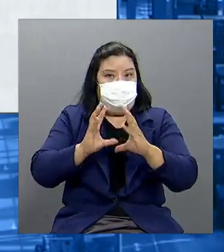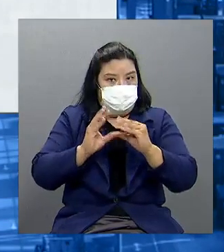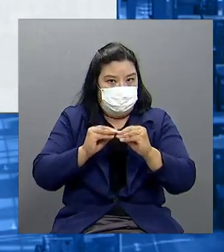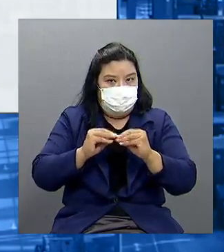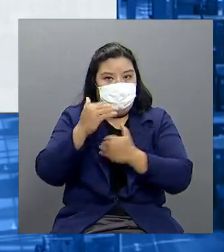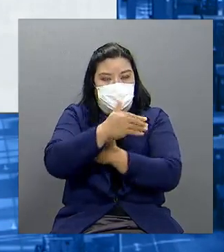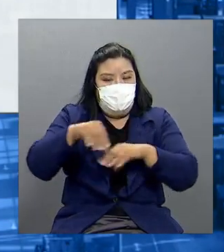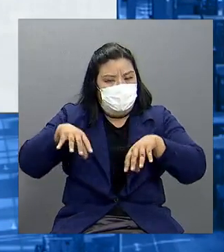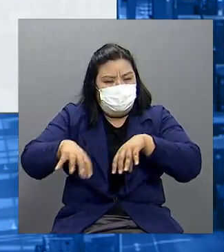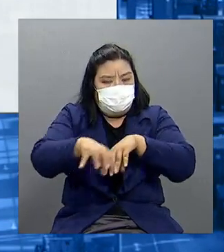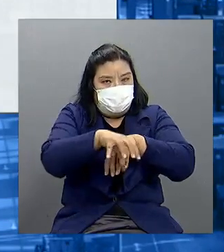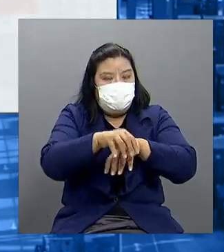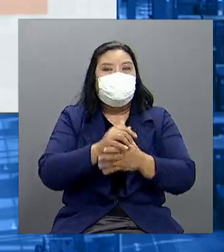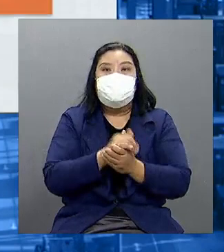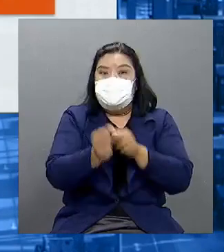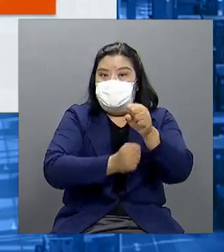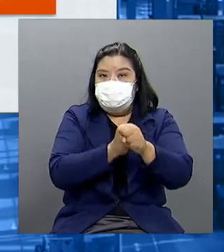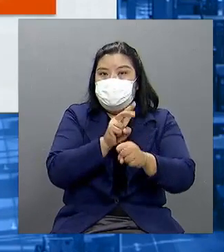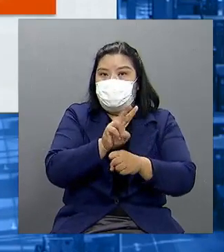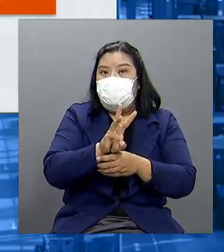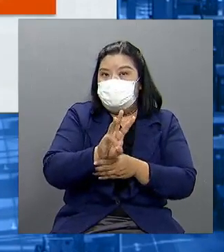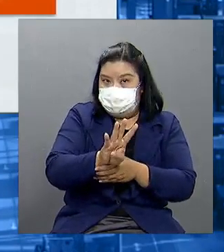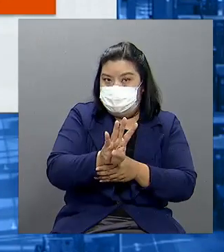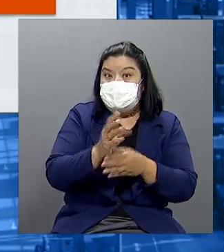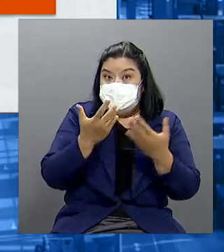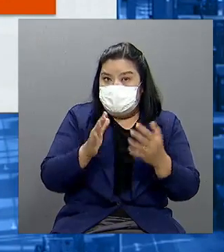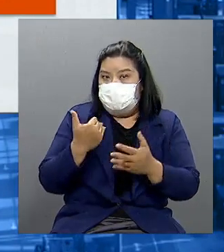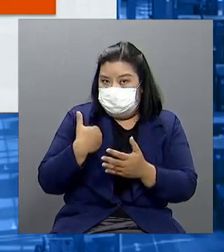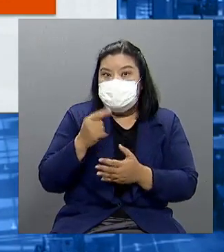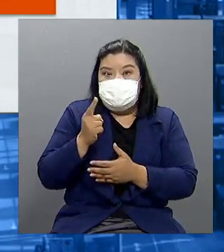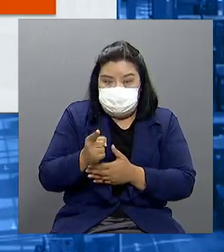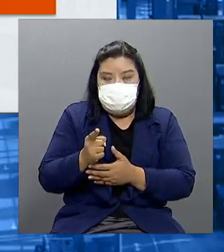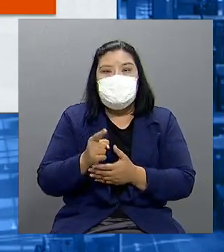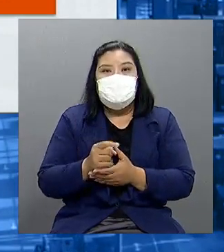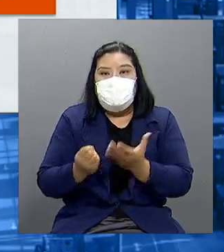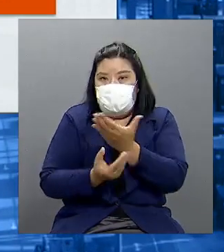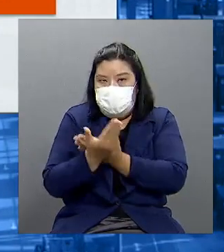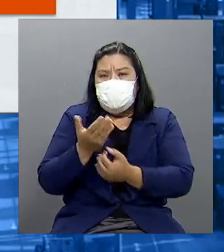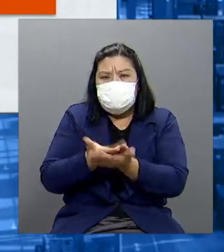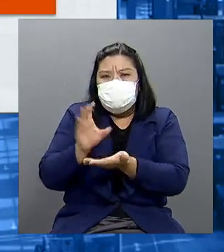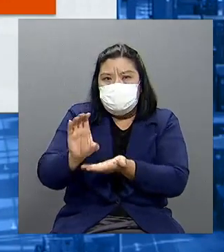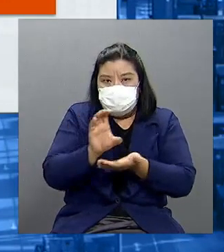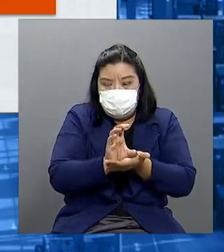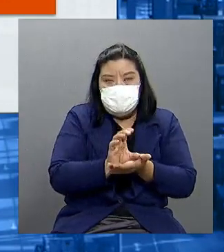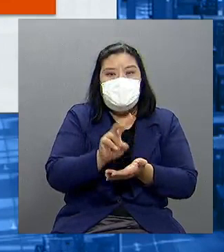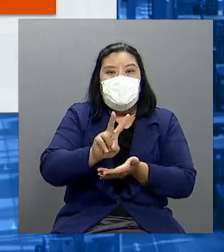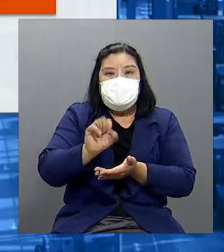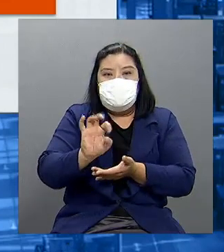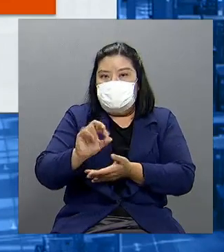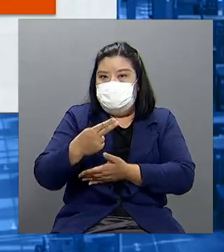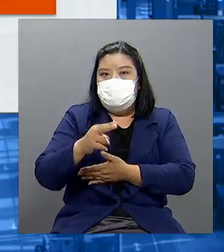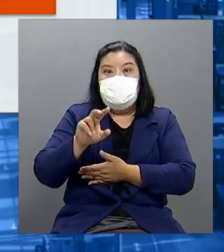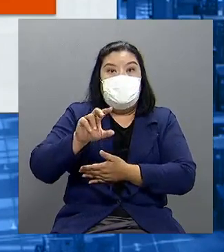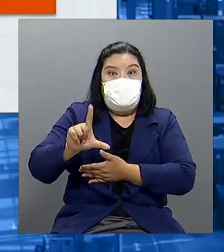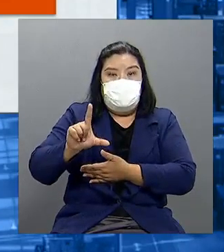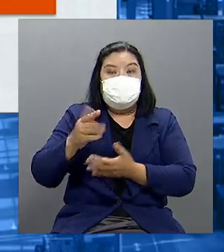ปี2564นะคะพบว่ามีมูลค่าการขอรับการลงทุน 219,000 ล้านบาทและมูลค่าการออก